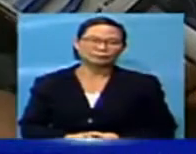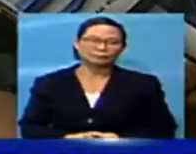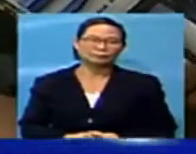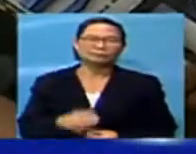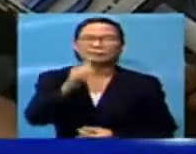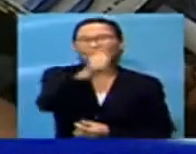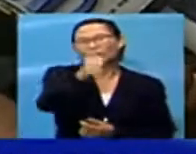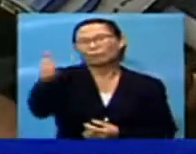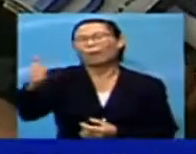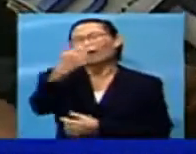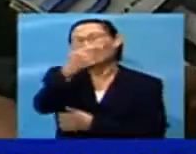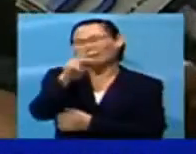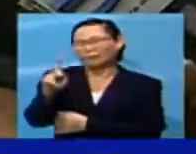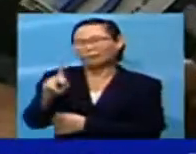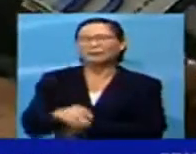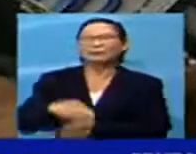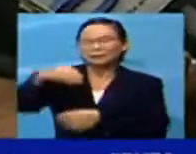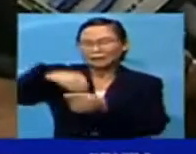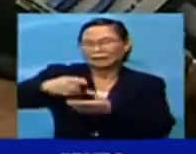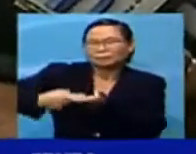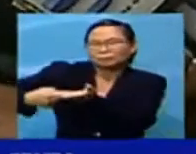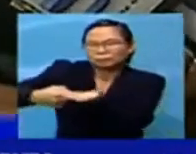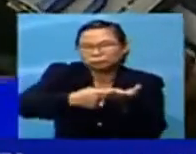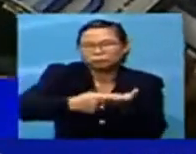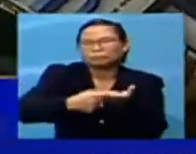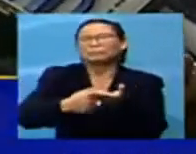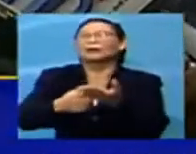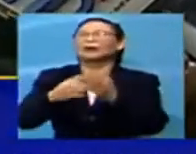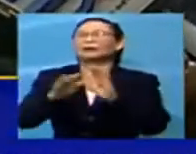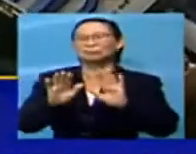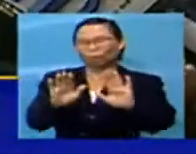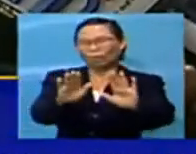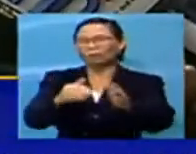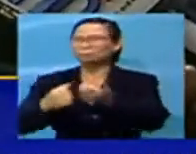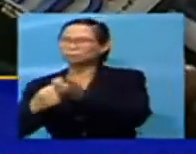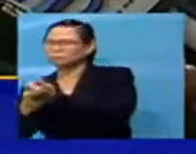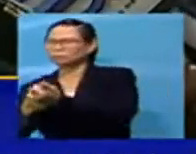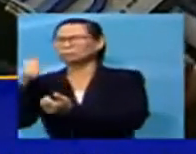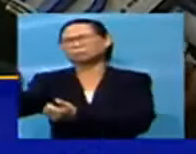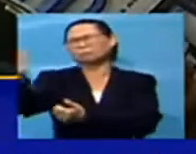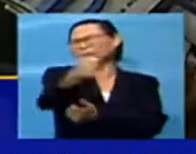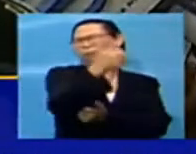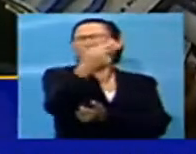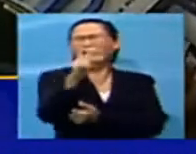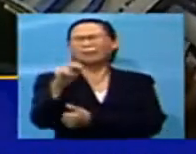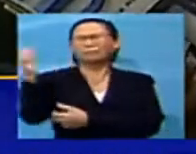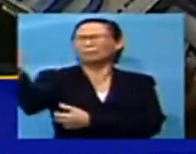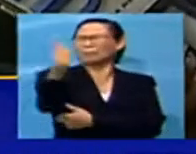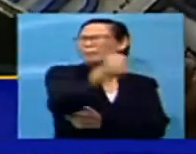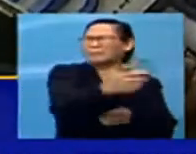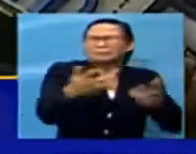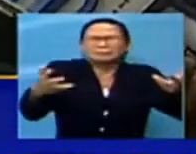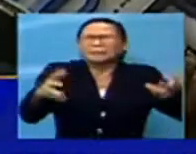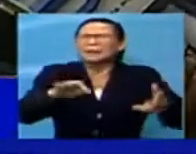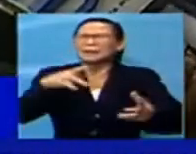Masing-masing berhaklah dalam medan perbahasan ni, nak tolak, nak sokong, itu adalah hak-hak masing-masing. Cuma kita